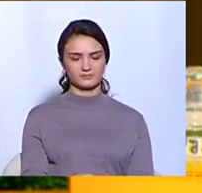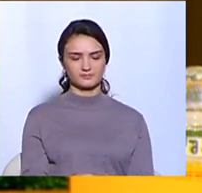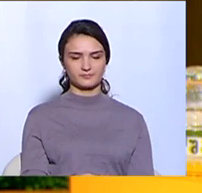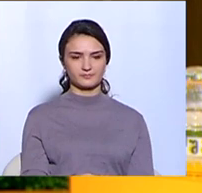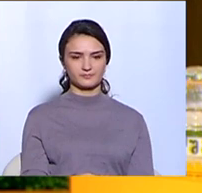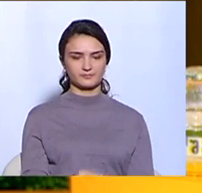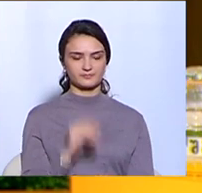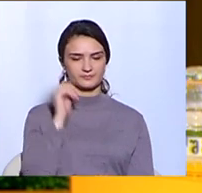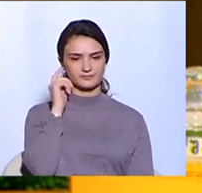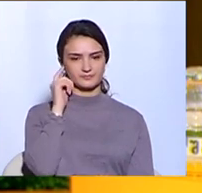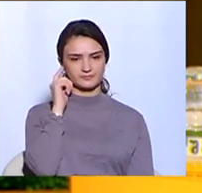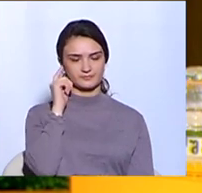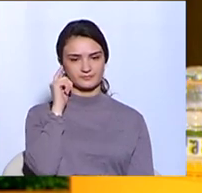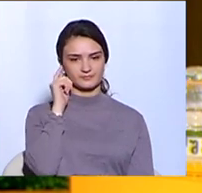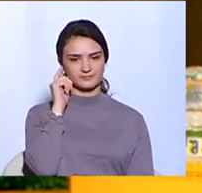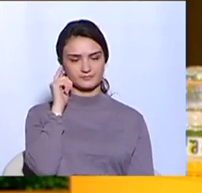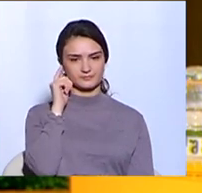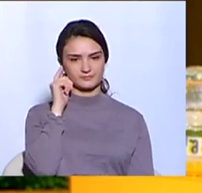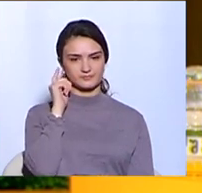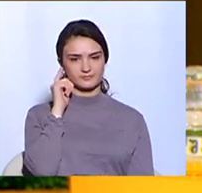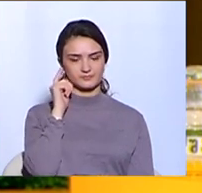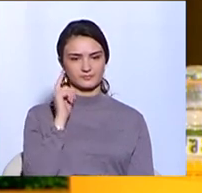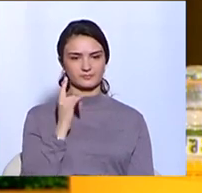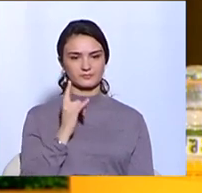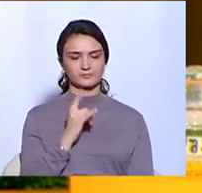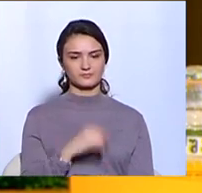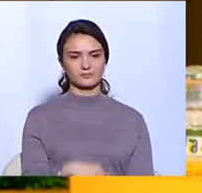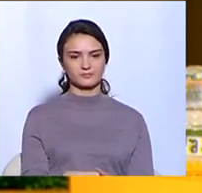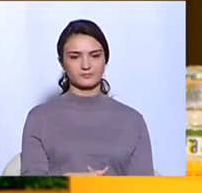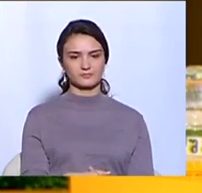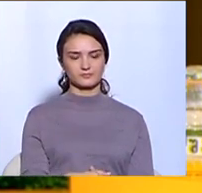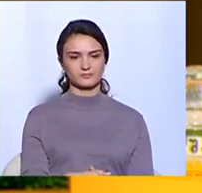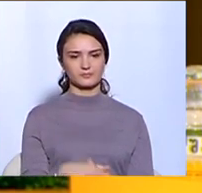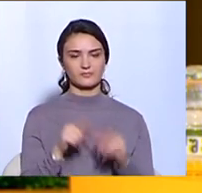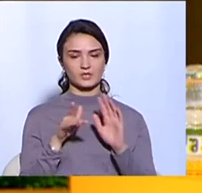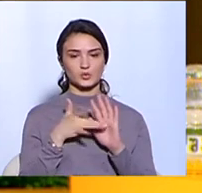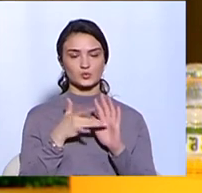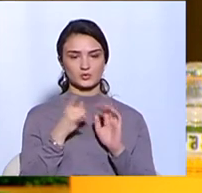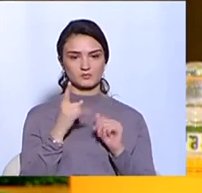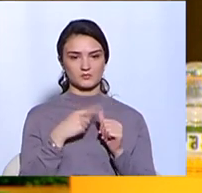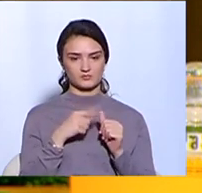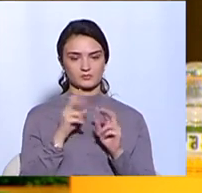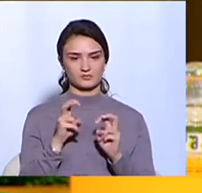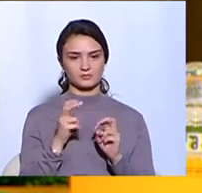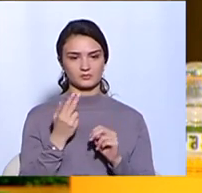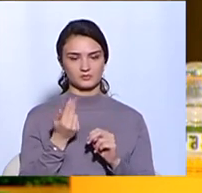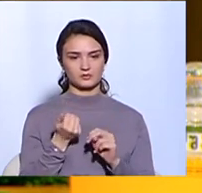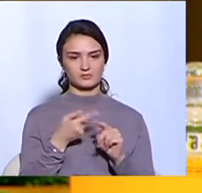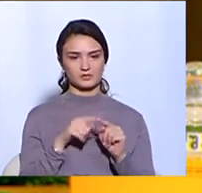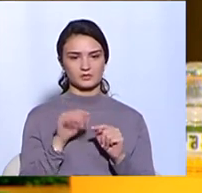მშობელი ფრთხილობს რომ ბროლის ბავშვმა არ მიიღოს დაზიანება და აქედან გამომდინარე, ჩვენ ბავშვებს რომ ეძახიან, დიახ, იმის